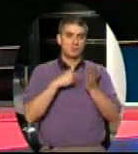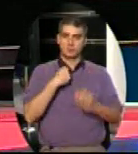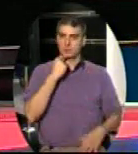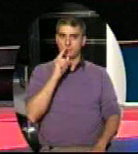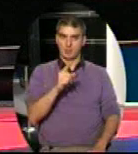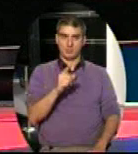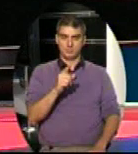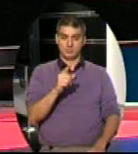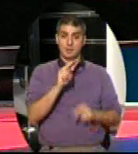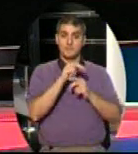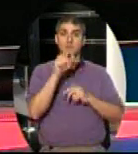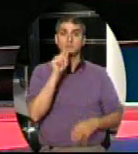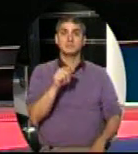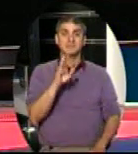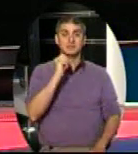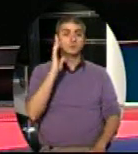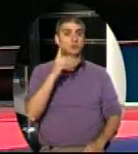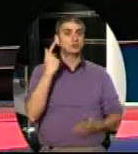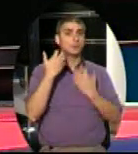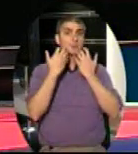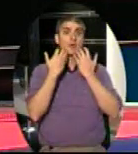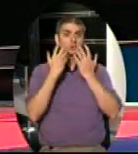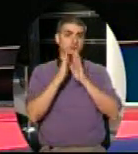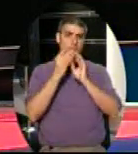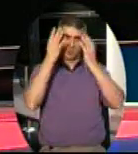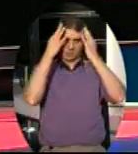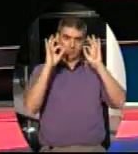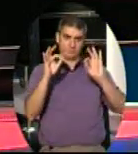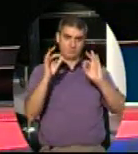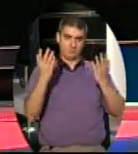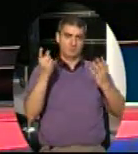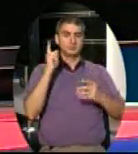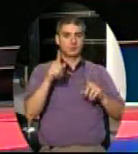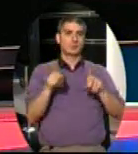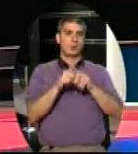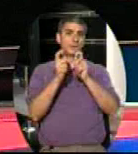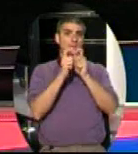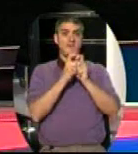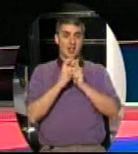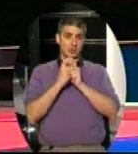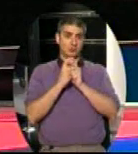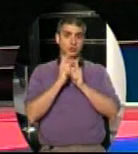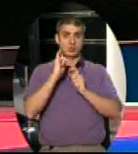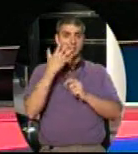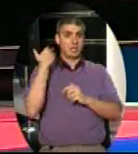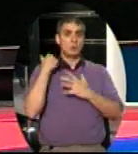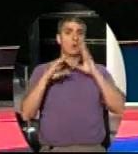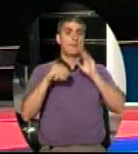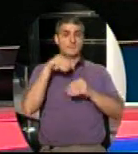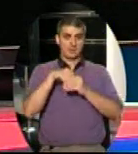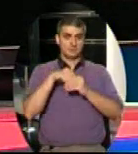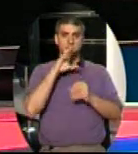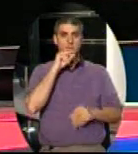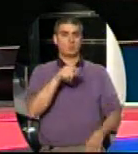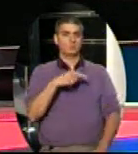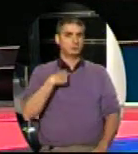לך שבעניין הזה, אם יש פרשה, עם כל הכבוד, אז זה צריך באותן מפלגות שבהן התקיימו הפריימריז ועליהן